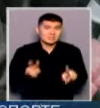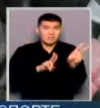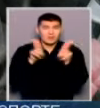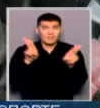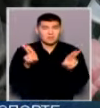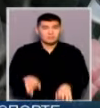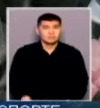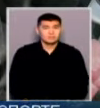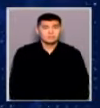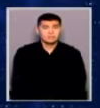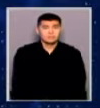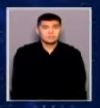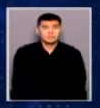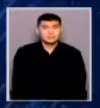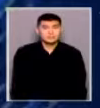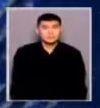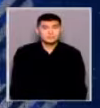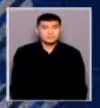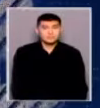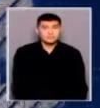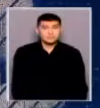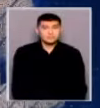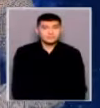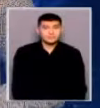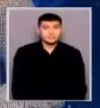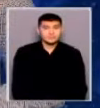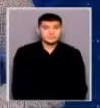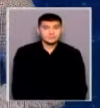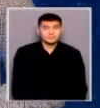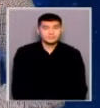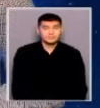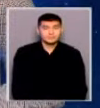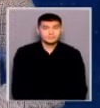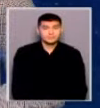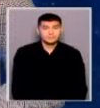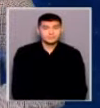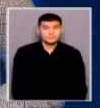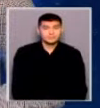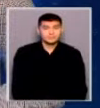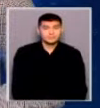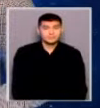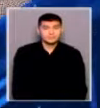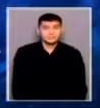правила. Айрат Кынжылдыз, Жаруга Шалгасов, Жанар Сагынышкызы, телеканал Атырау.